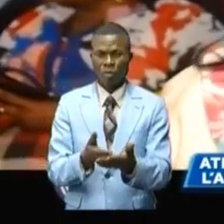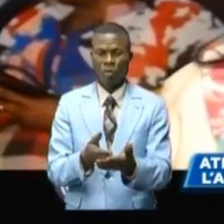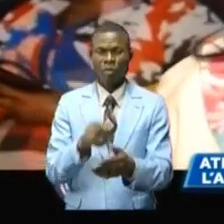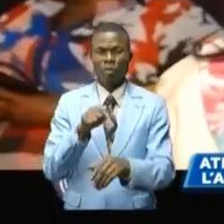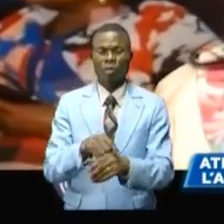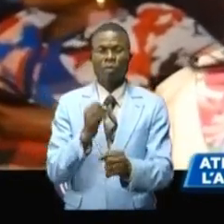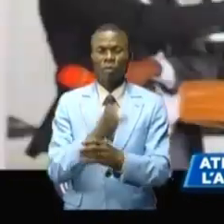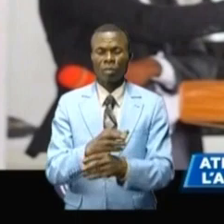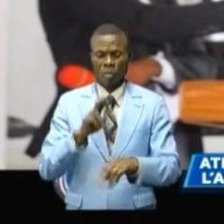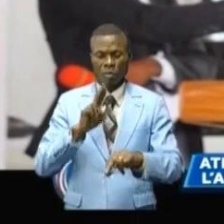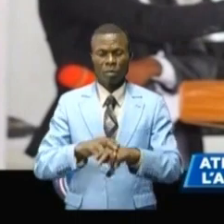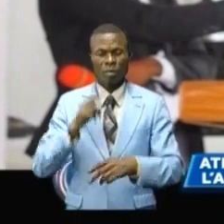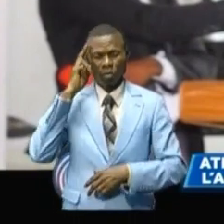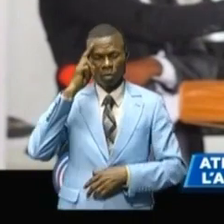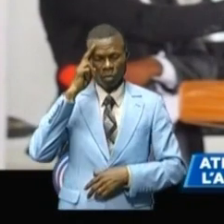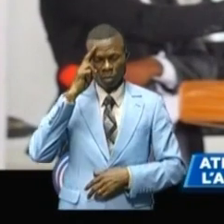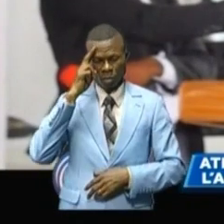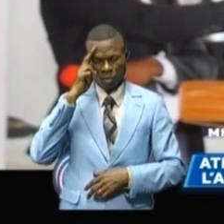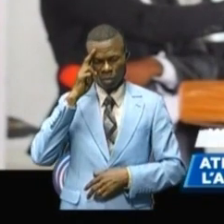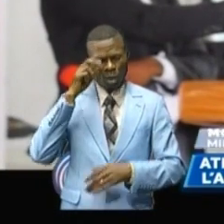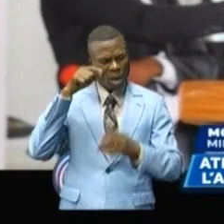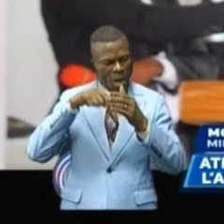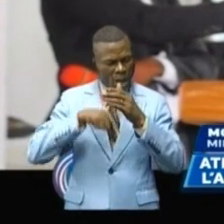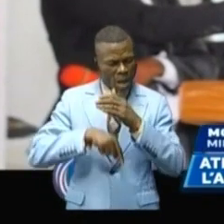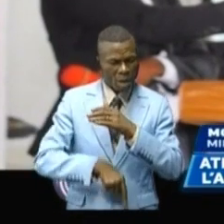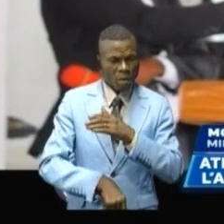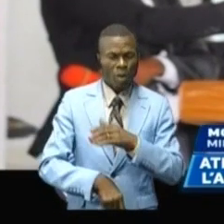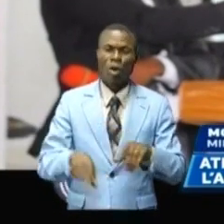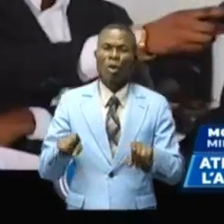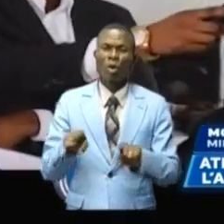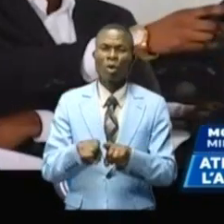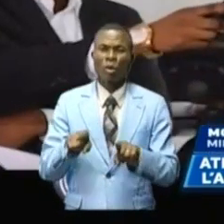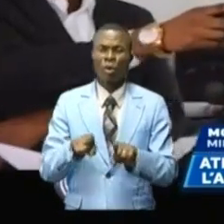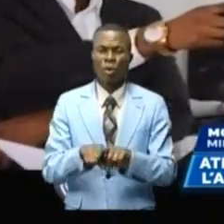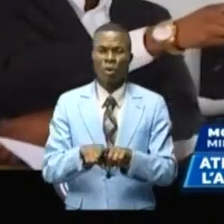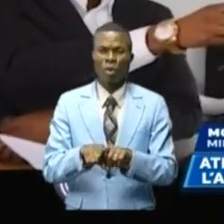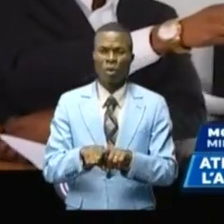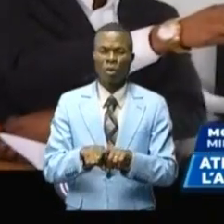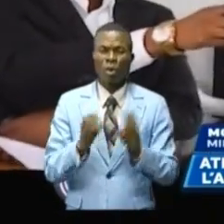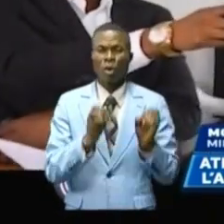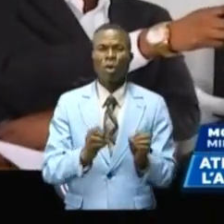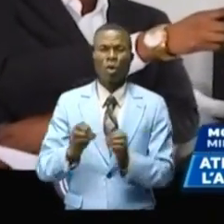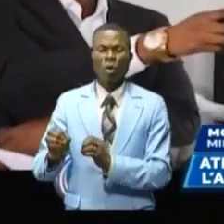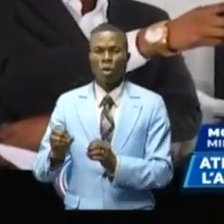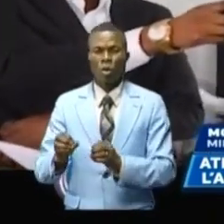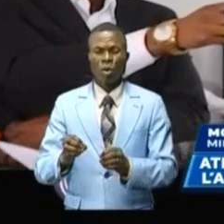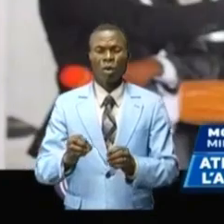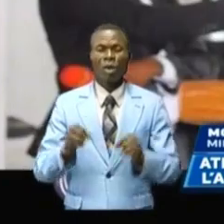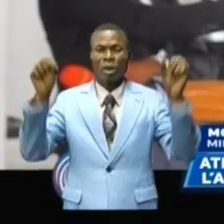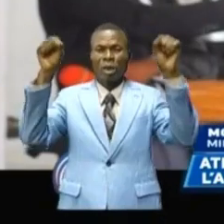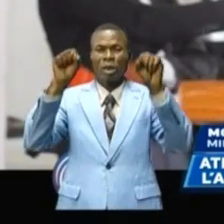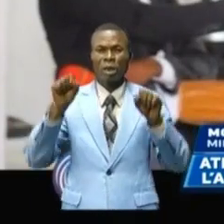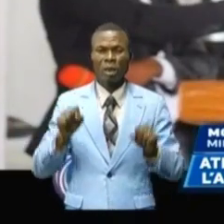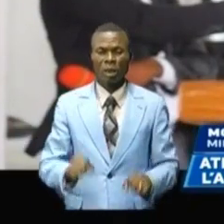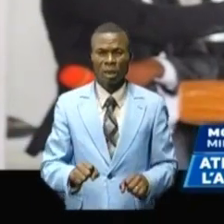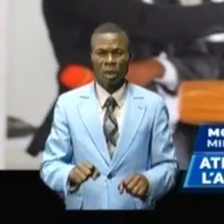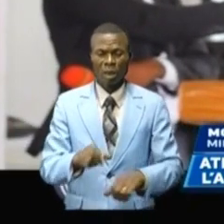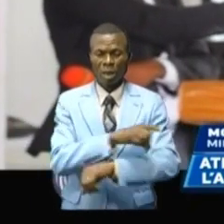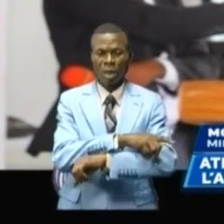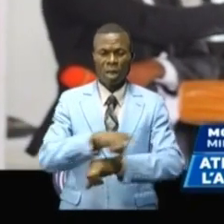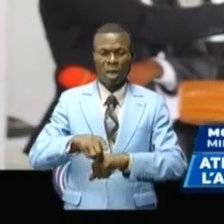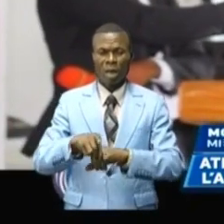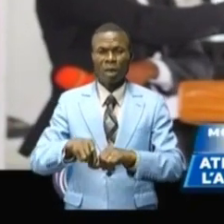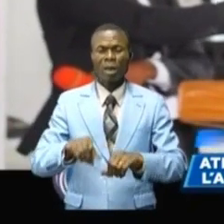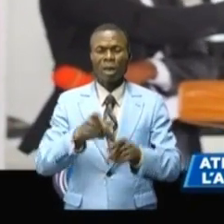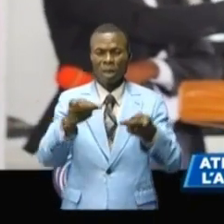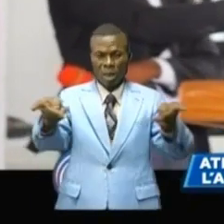de réfléchir de manière approfondie à la manière dont nous pouvons moderniser notre système d'administration foncière